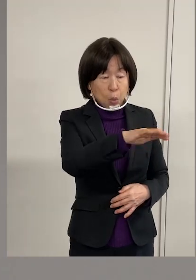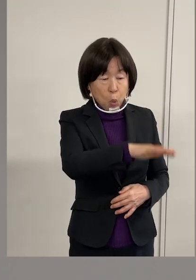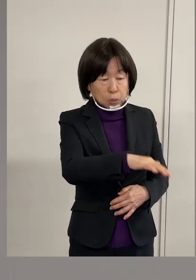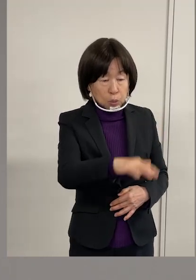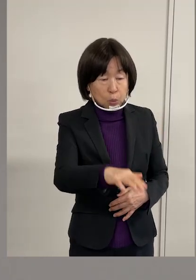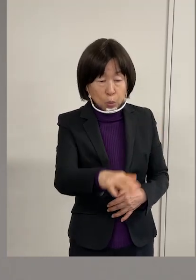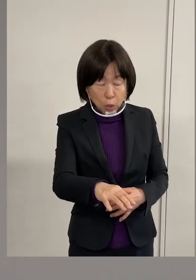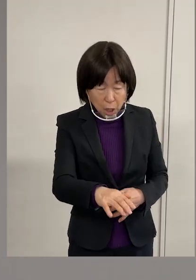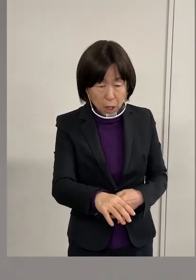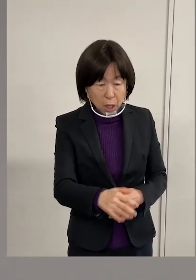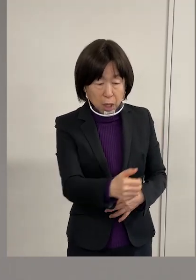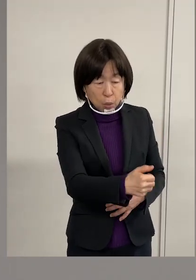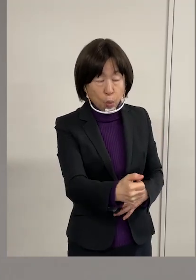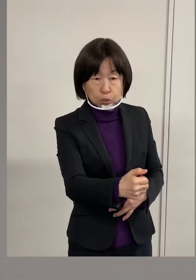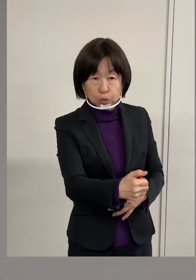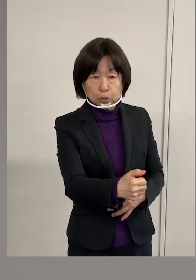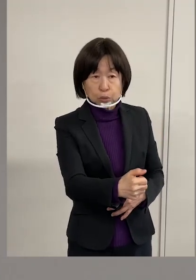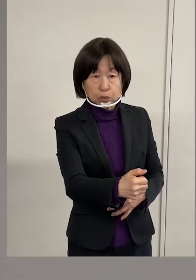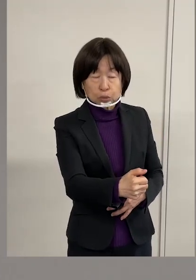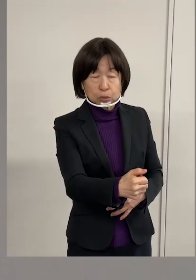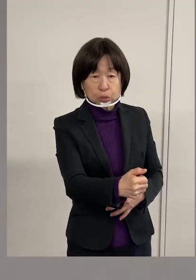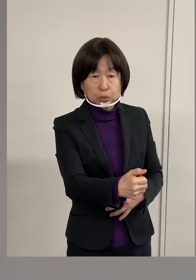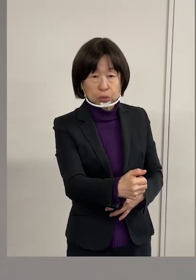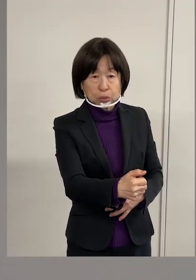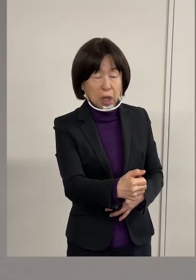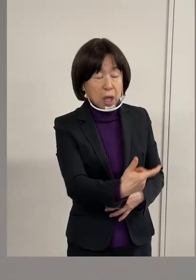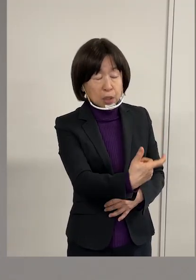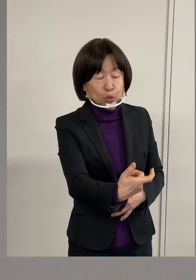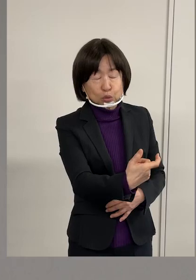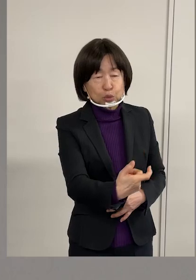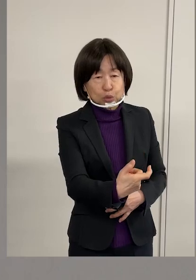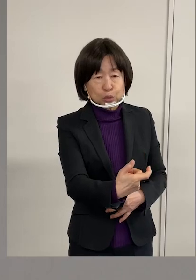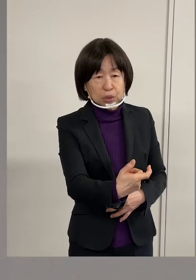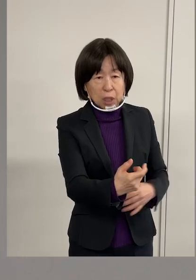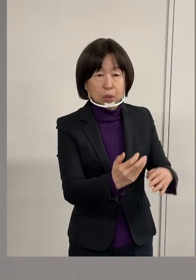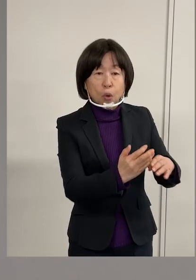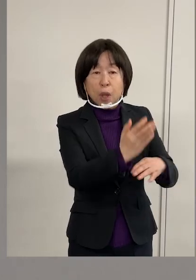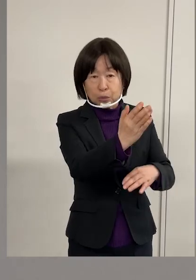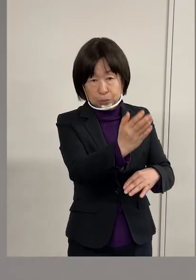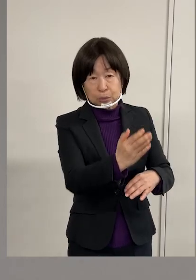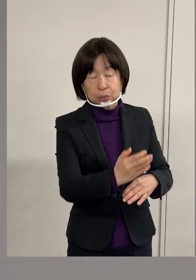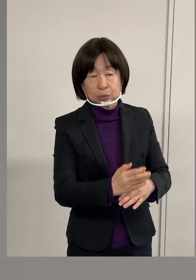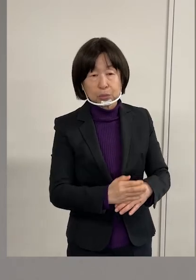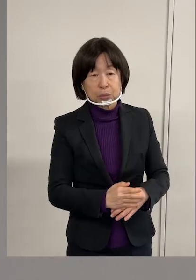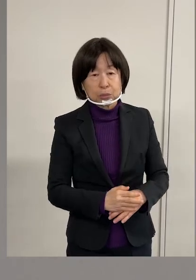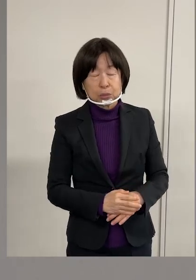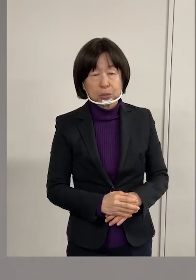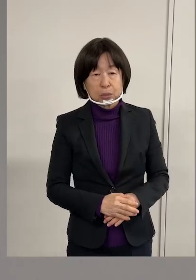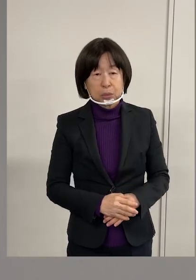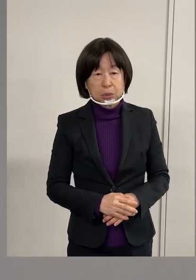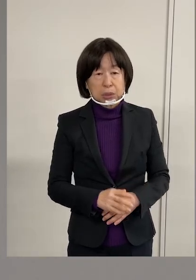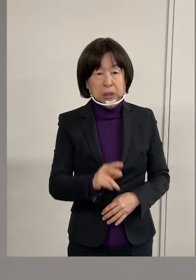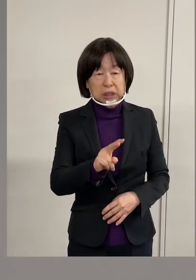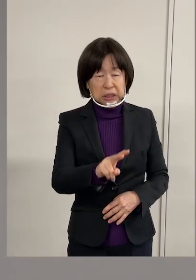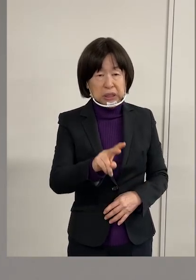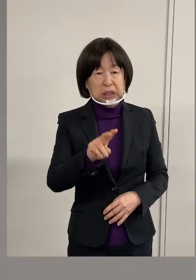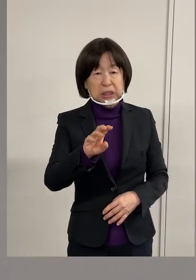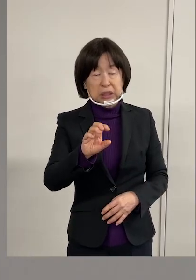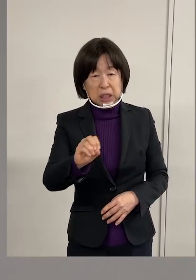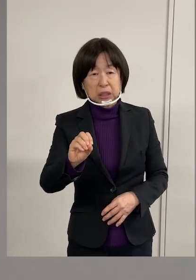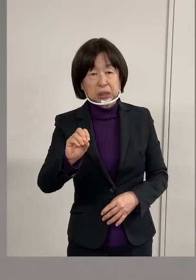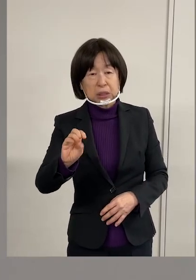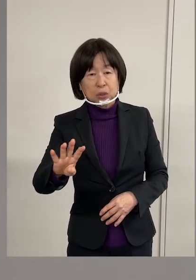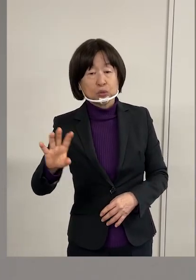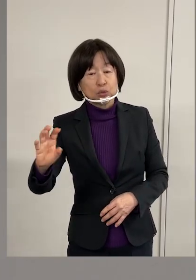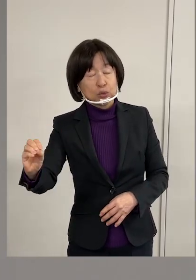歳前後だと思いますが、そこは2040年の段階で60歳超えてくるので、まあ、そこを睨んで2040年の推計値を非常